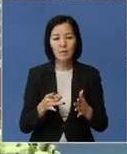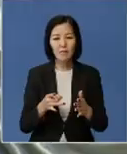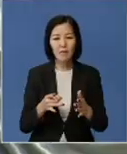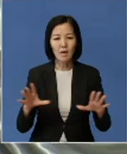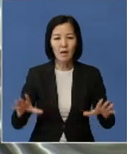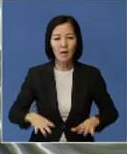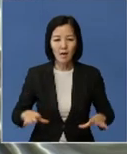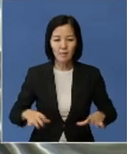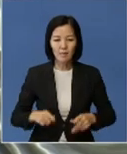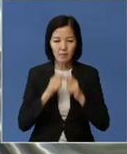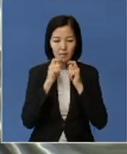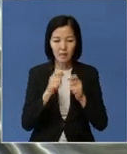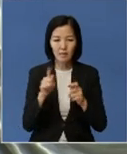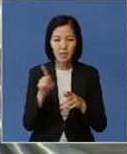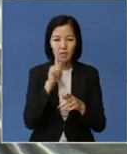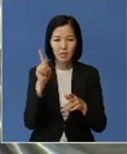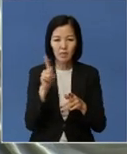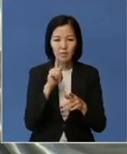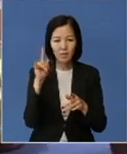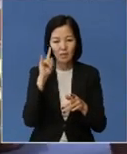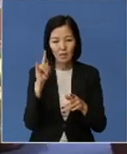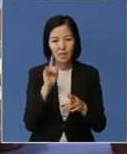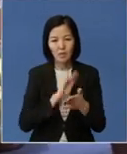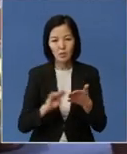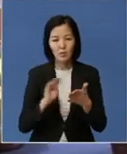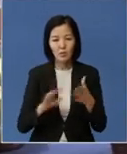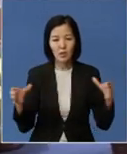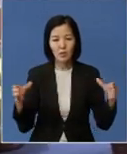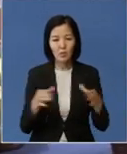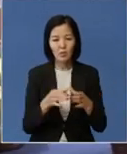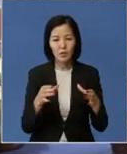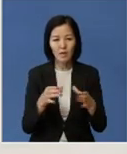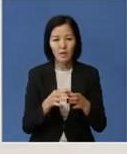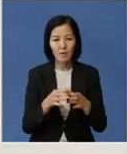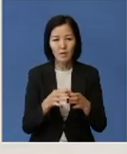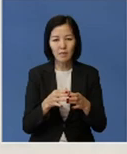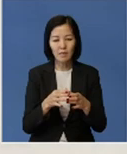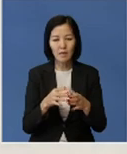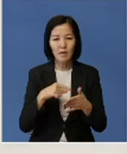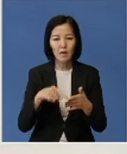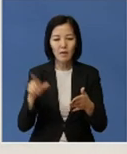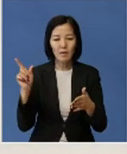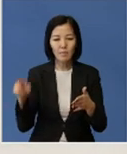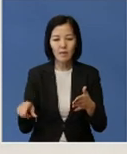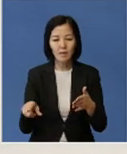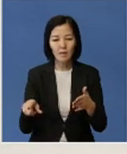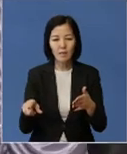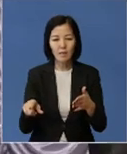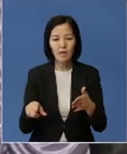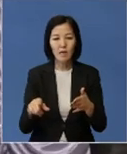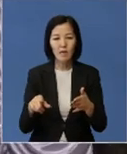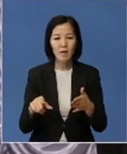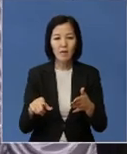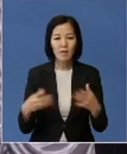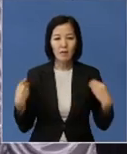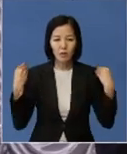мінгізді. Қазақстан жазушылар одағы да қарап қалған жоқ. Бүгін айып бөлік, өзгеден ерек қалам керекенін қадап айтып, ақынның